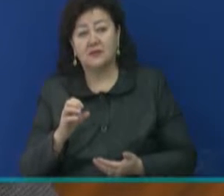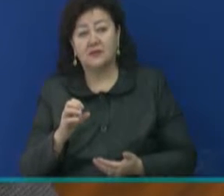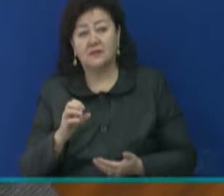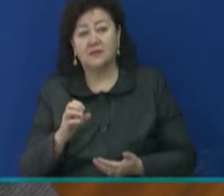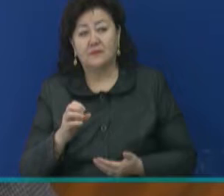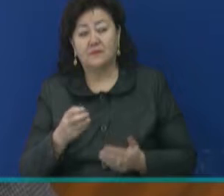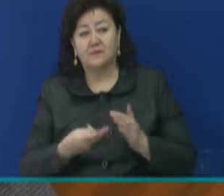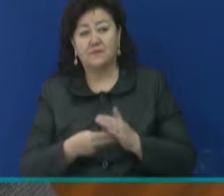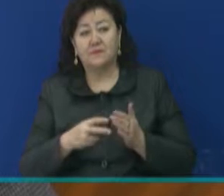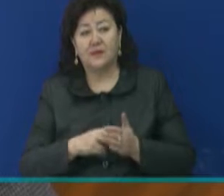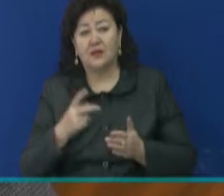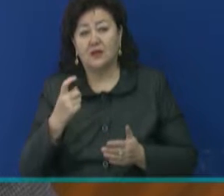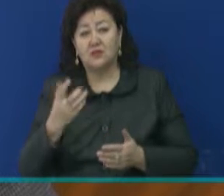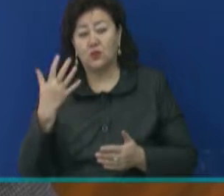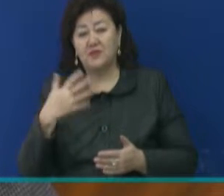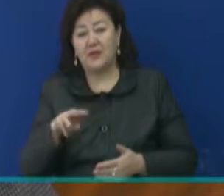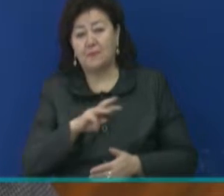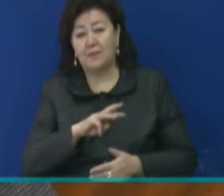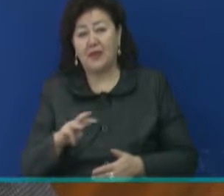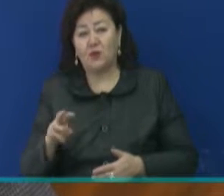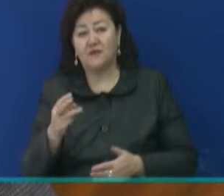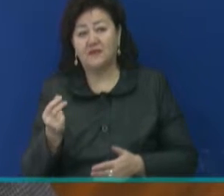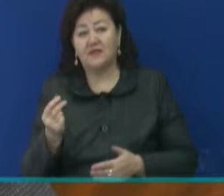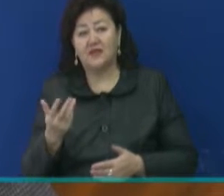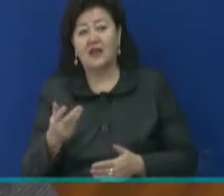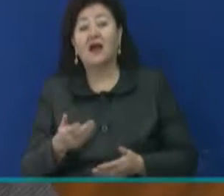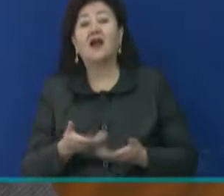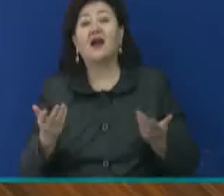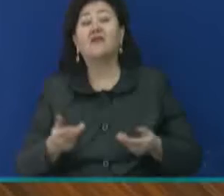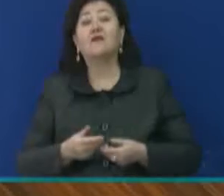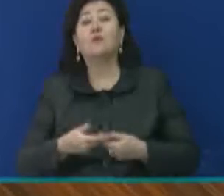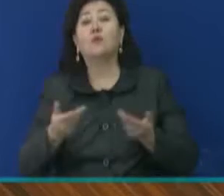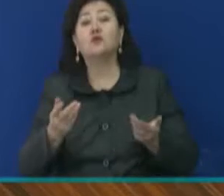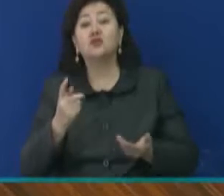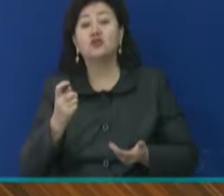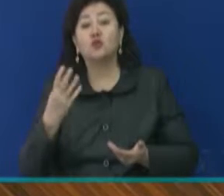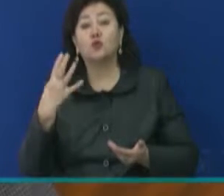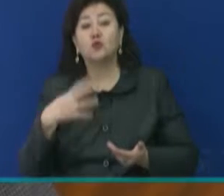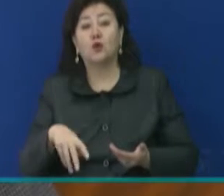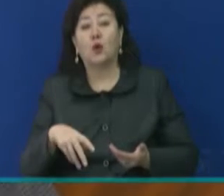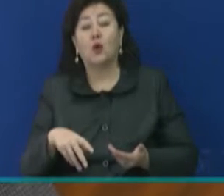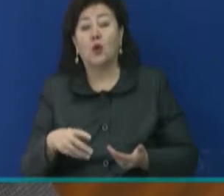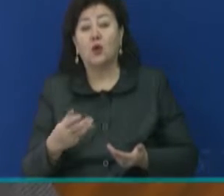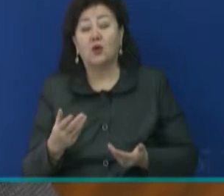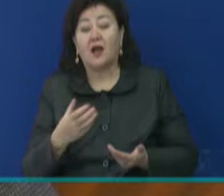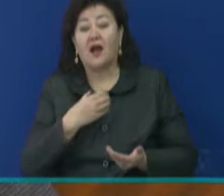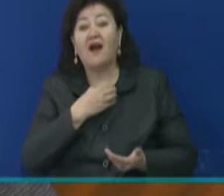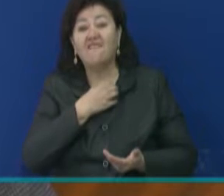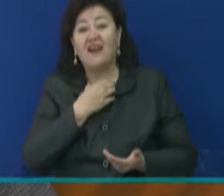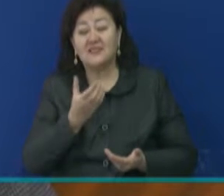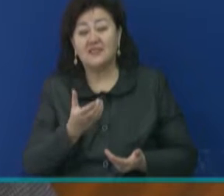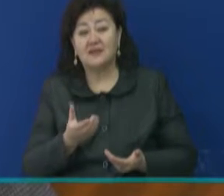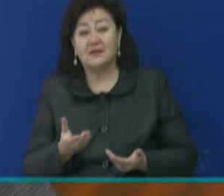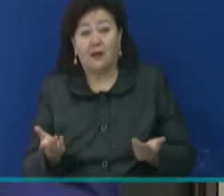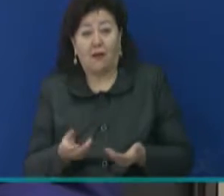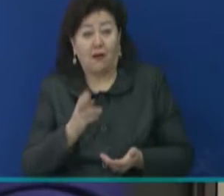проект стоит 150 миллионов тенге Как вы можете выплатить 140 миллионов авансом объекту стоимостью 150 миллионов тенге тем более